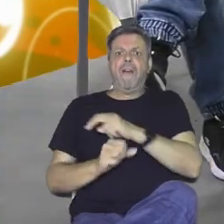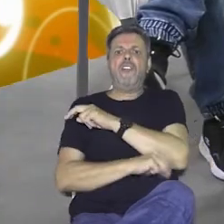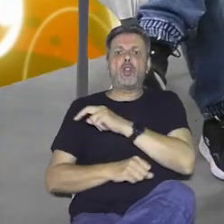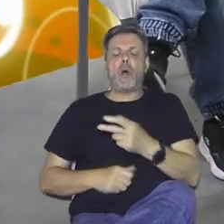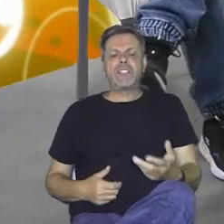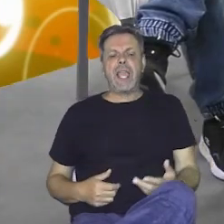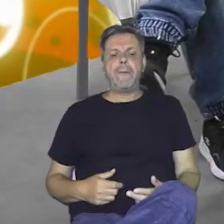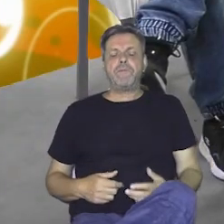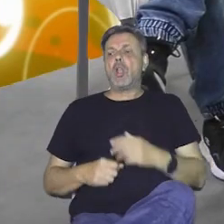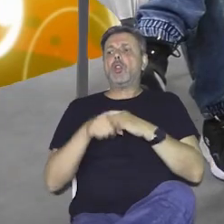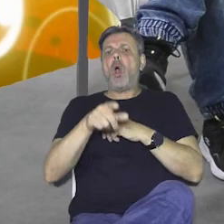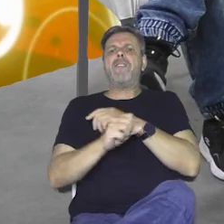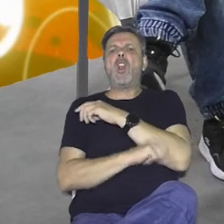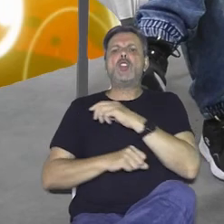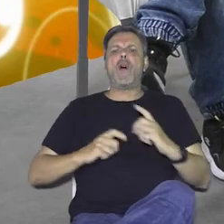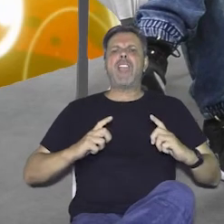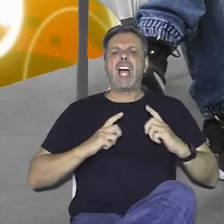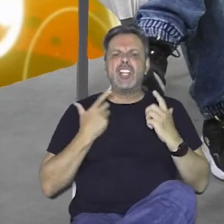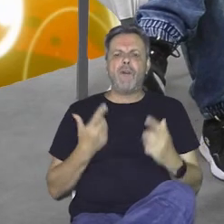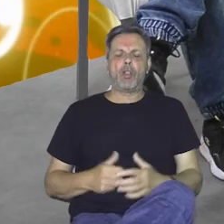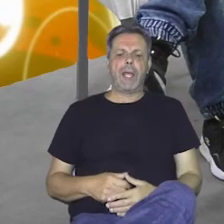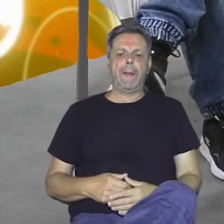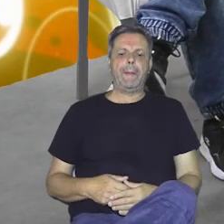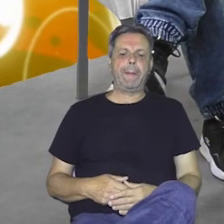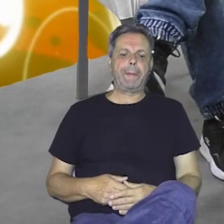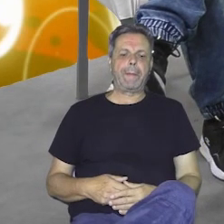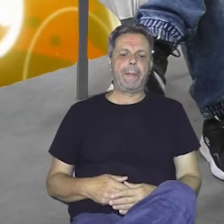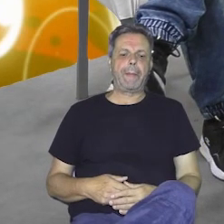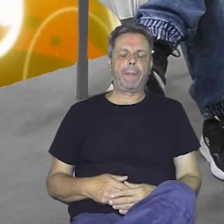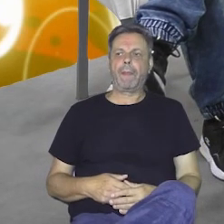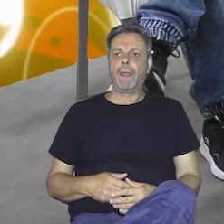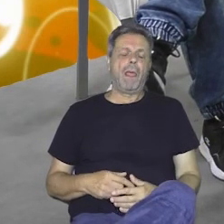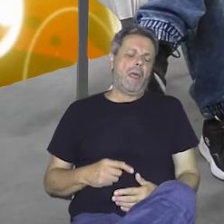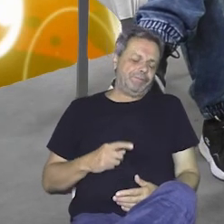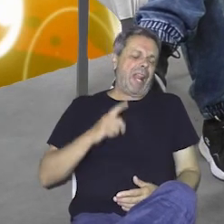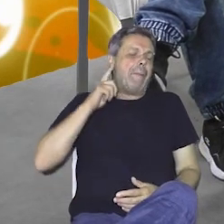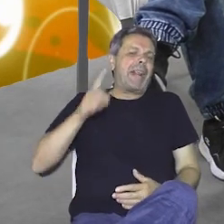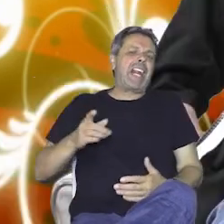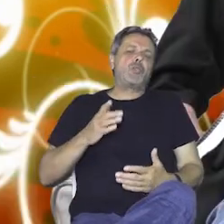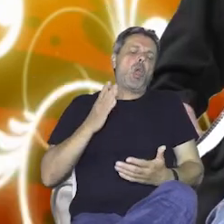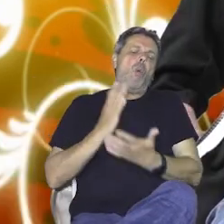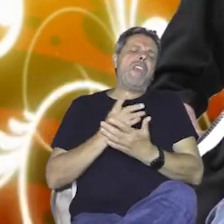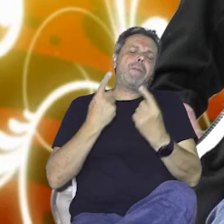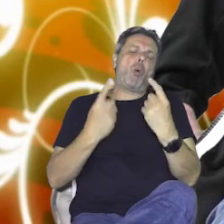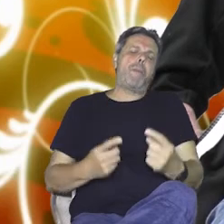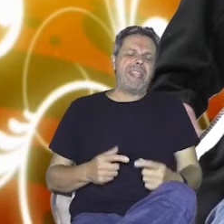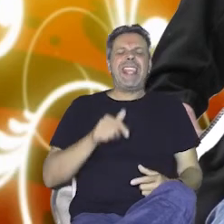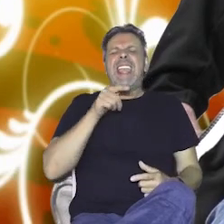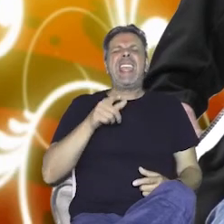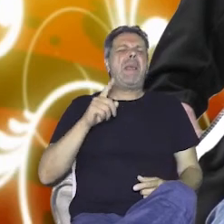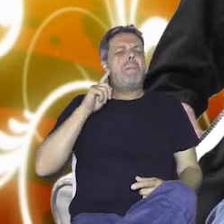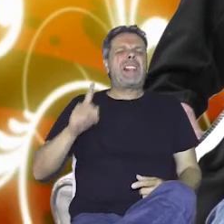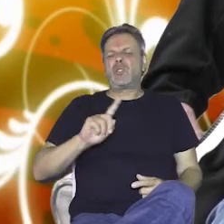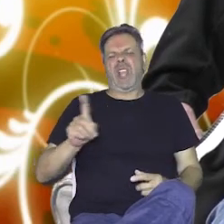razmišljaš, filozofija života. Viš kako predrasude mogu biti. Da, predrasude su strašne, destruktivne. Da,